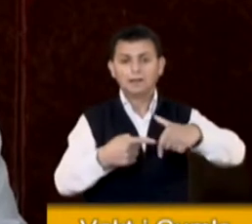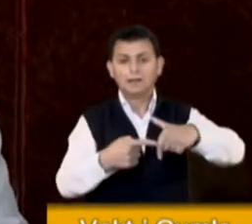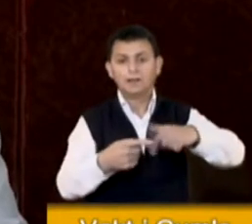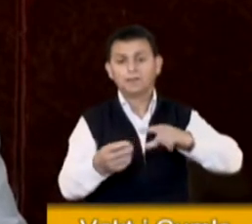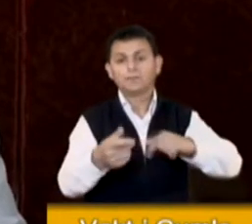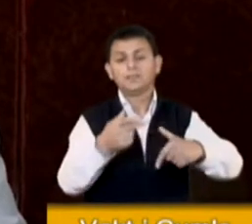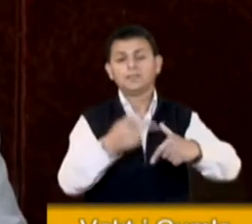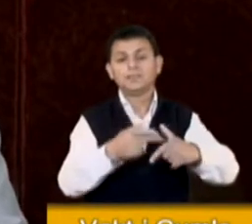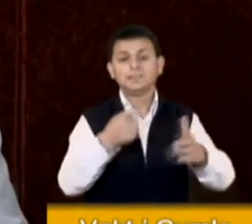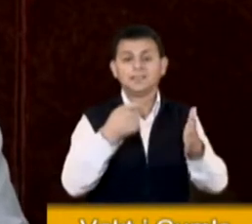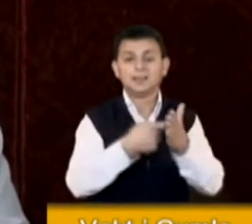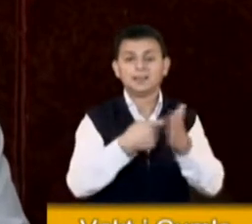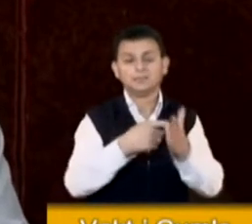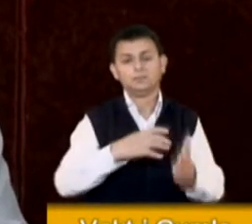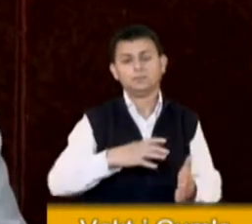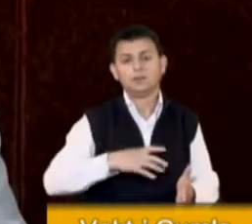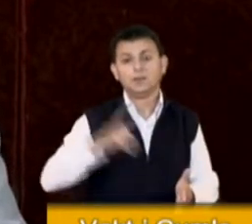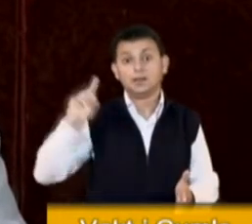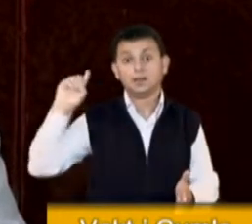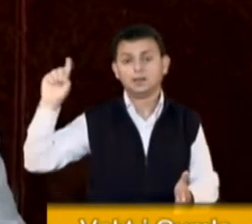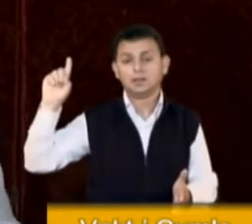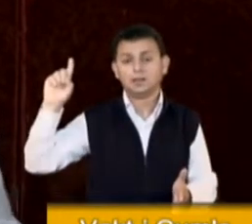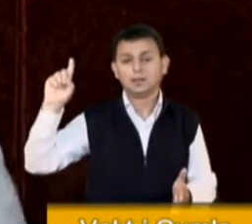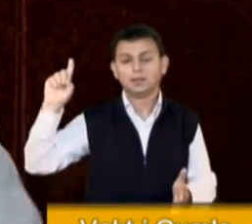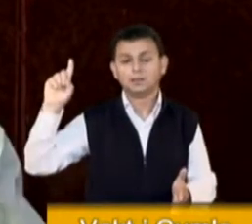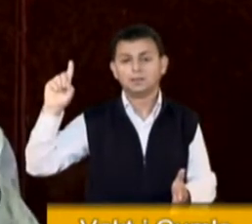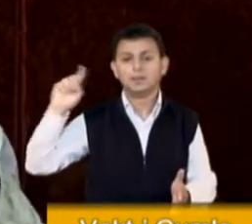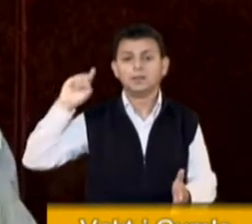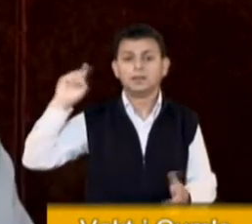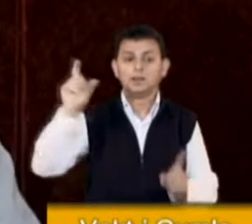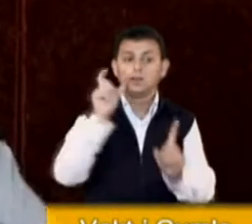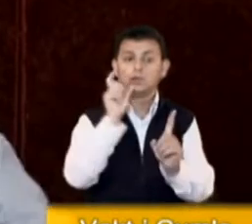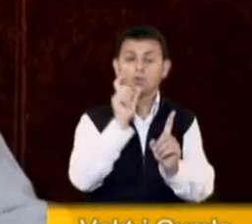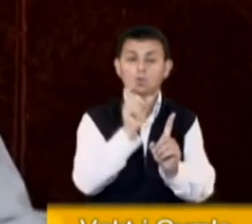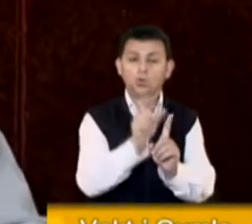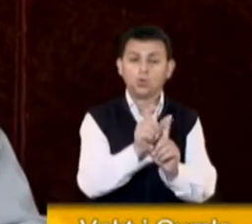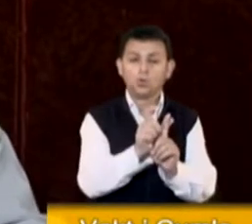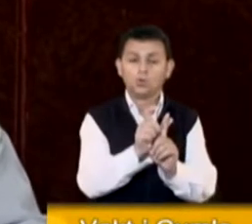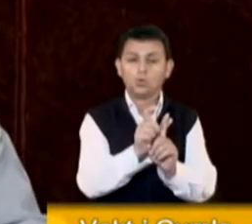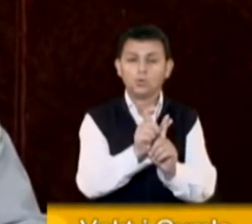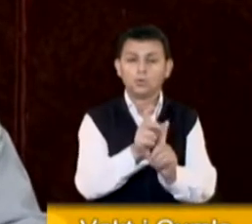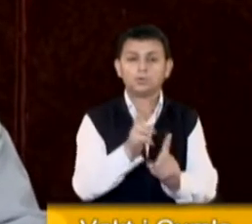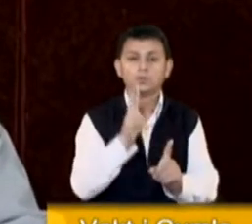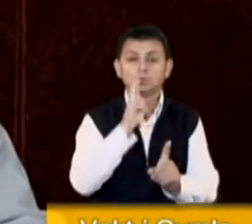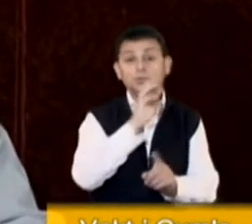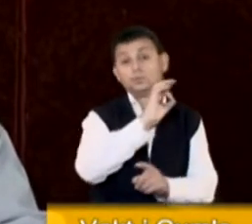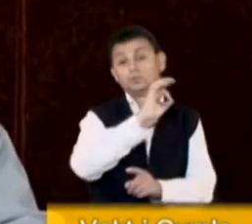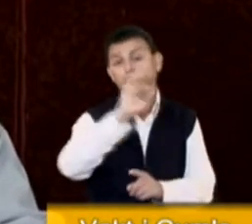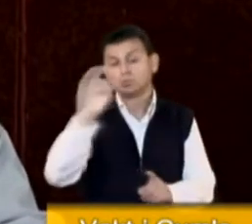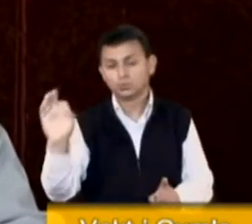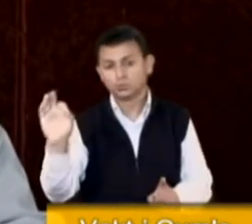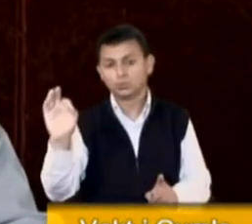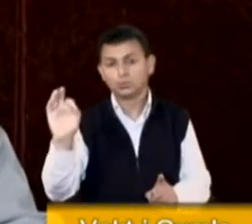demektir? Her şeyi koruyup gözeten, korumada eşsiz ve benzersiz olan